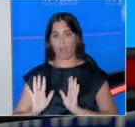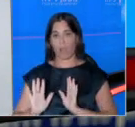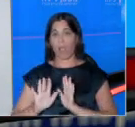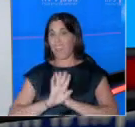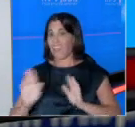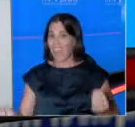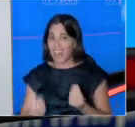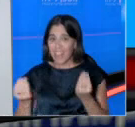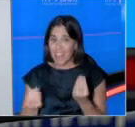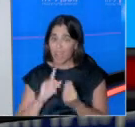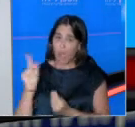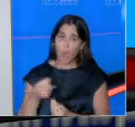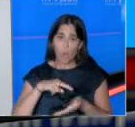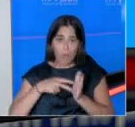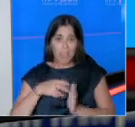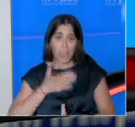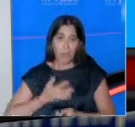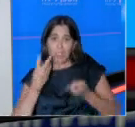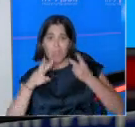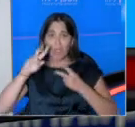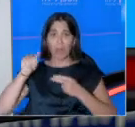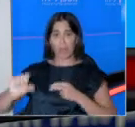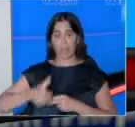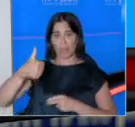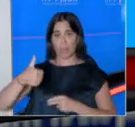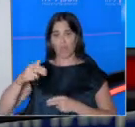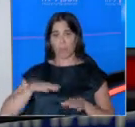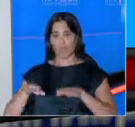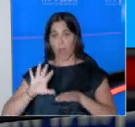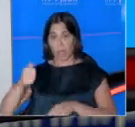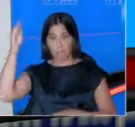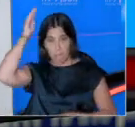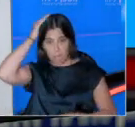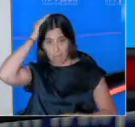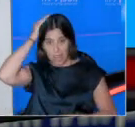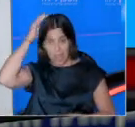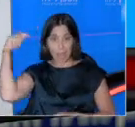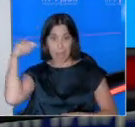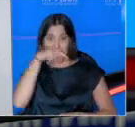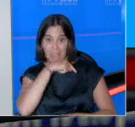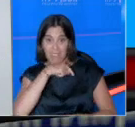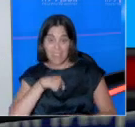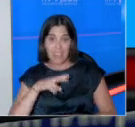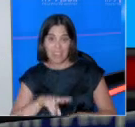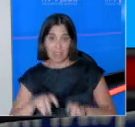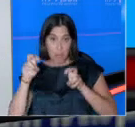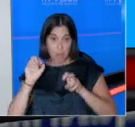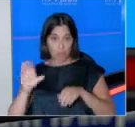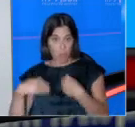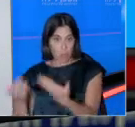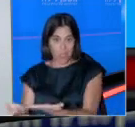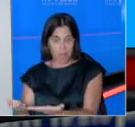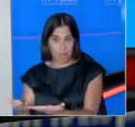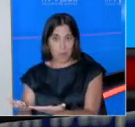ואין דבר שכל פוליטיקאי רוצה יותר מלהיות ראש ממשלה. זאת אומרת, אם בנט מפספס את ההזדמנות שניתנת